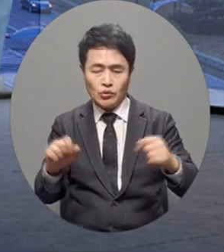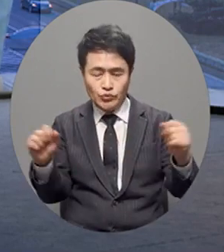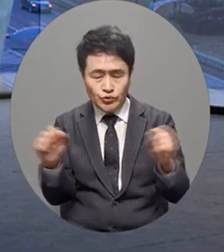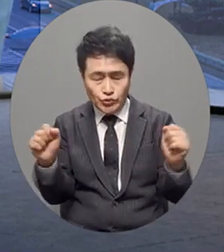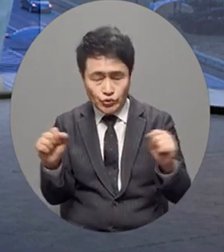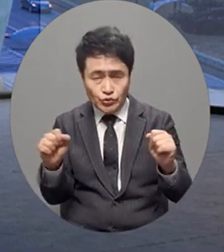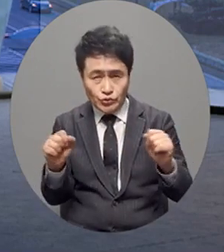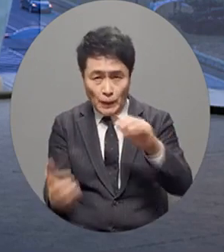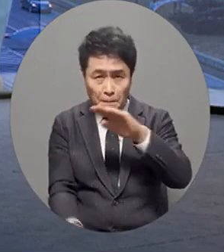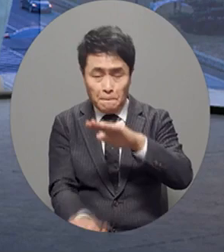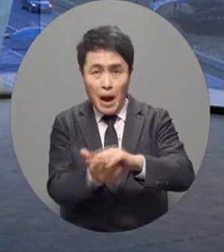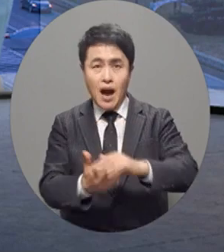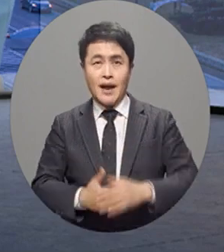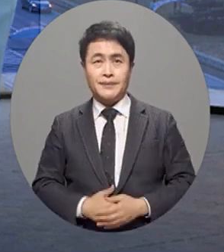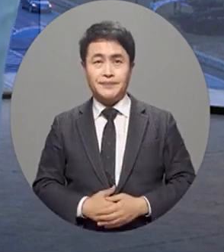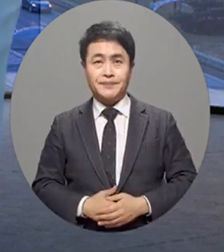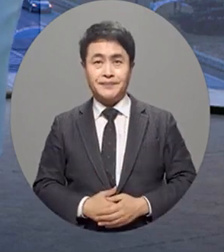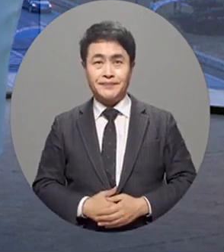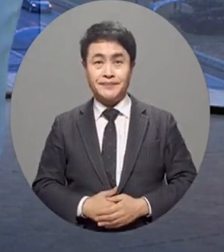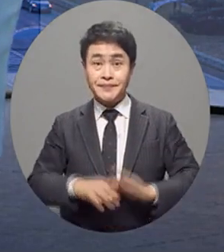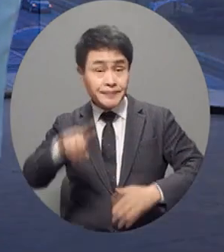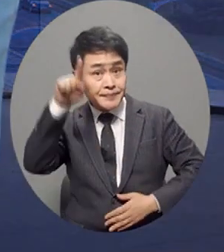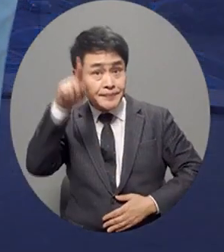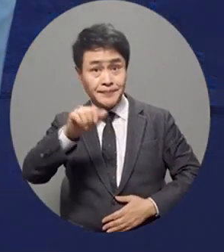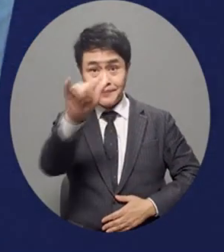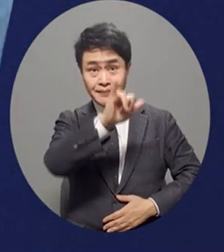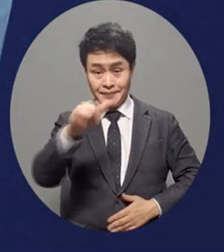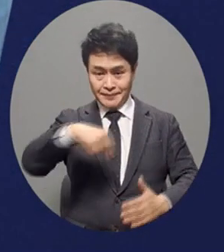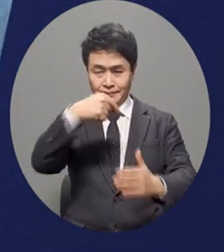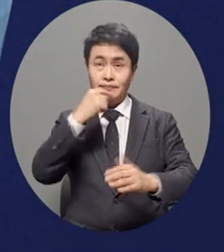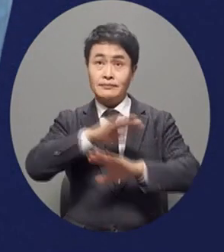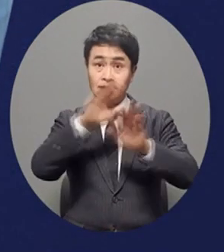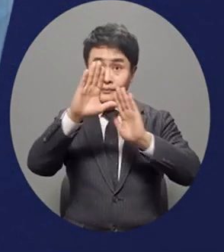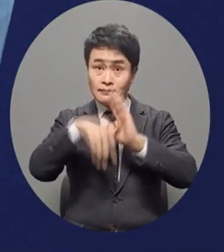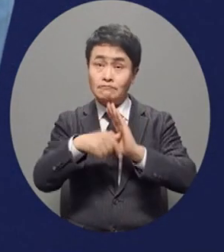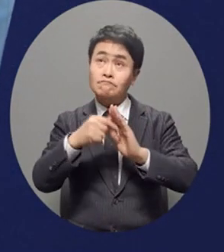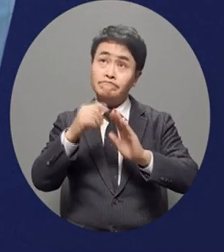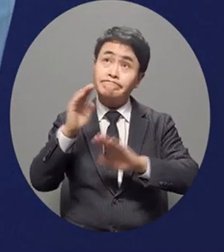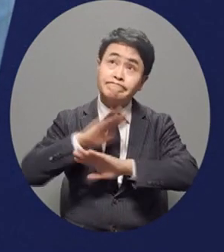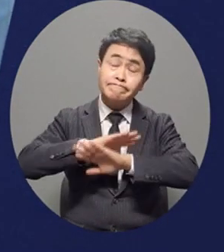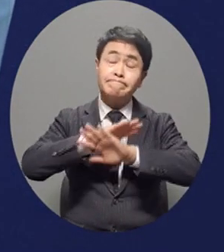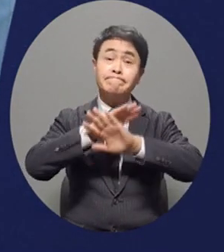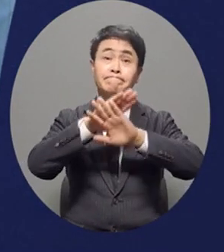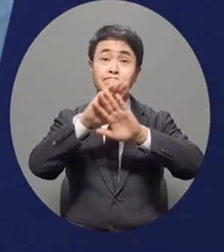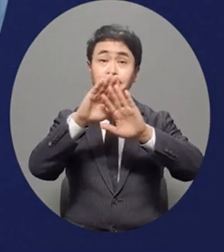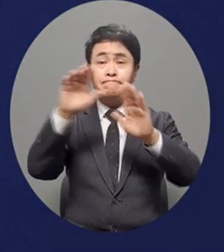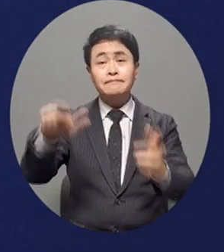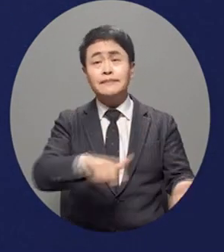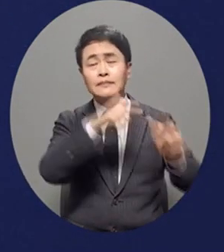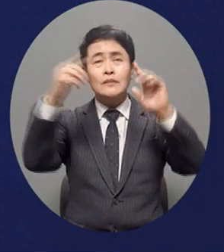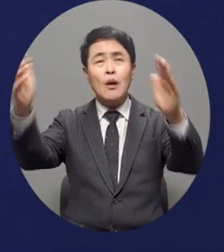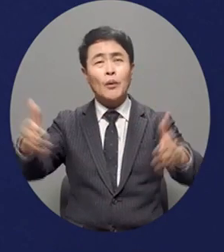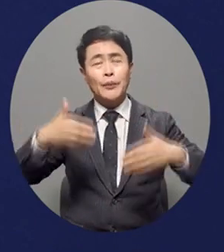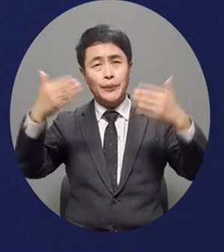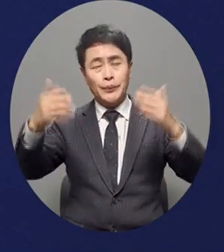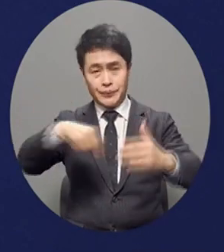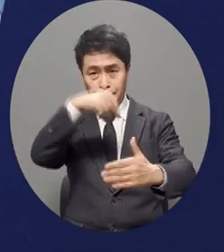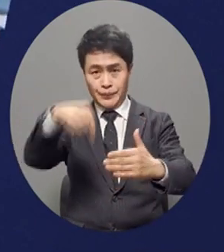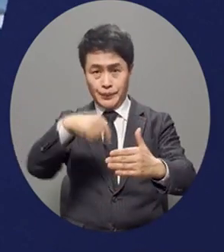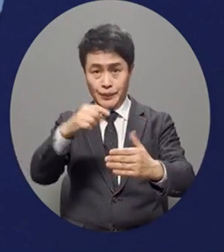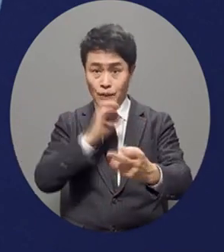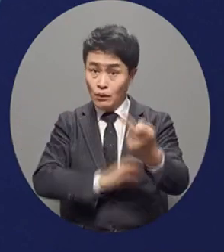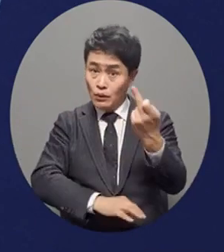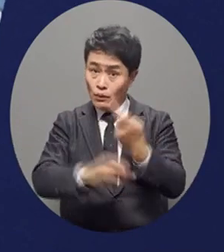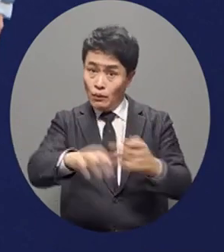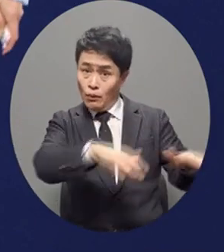강추위가 절정에 달하겠습니다. 내일 전국 내륙의 하늘은 낮부터 차츰 맑아질 텐데요. 종일 바람이 강하게 부는 가운데